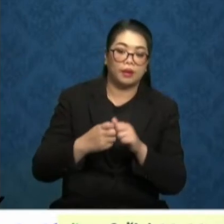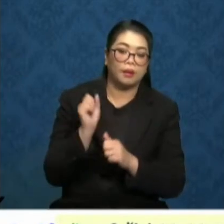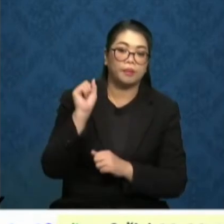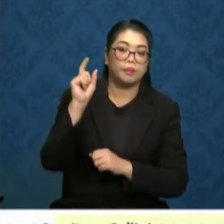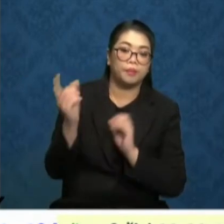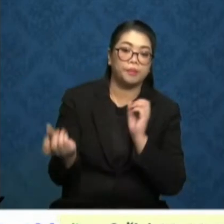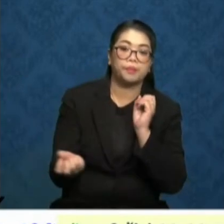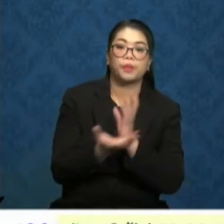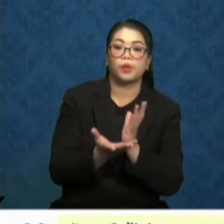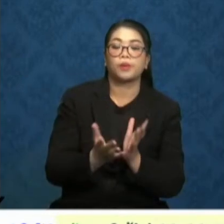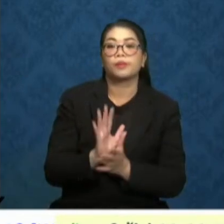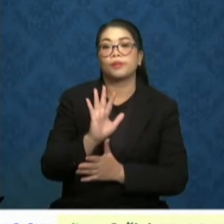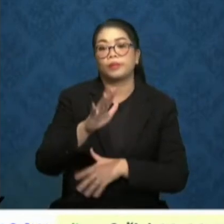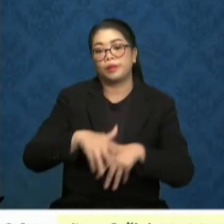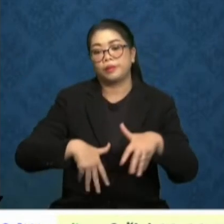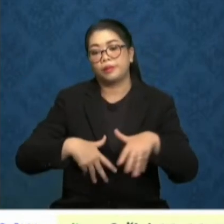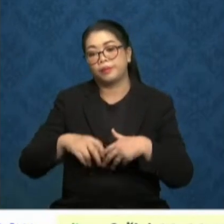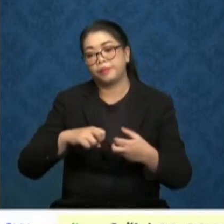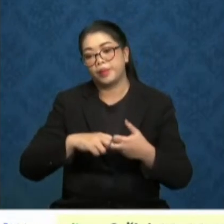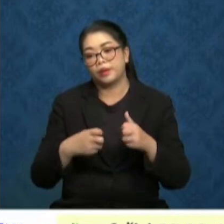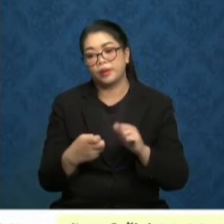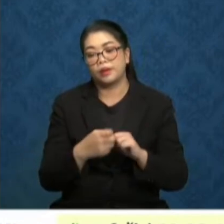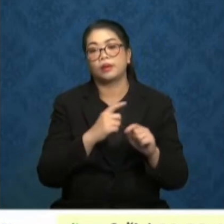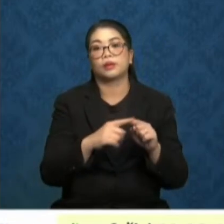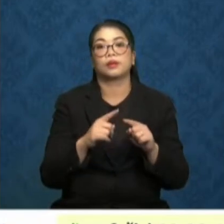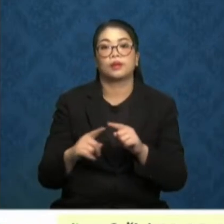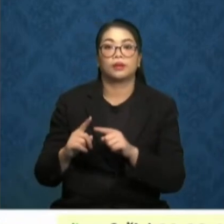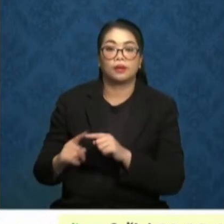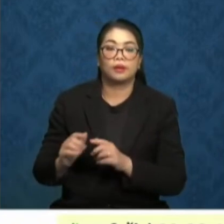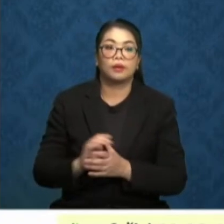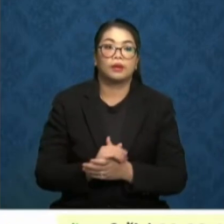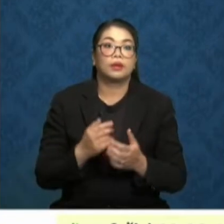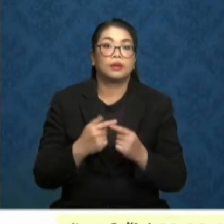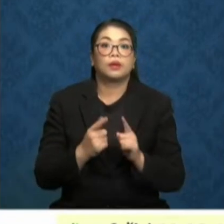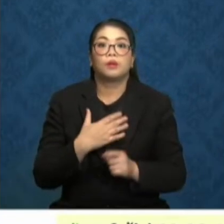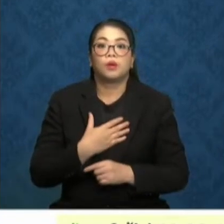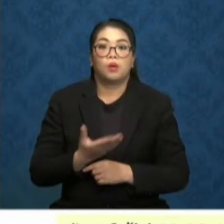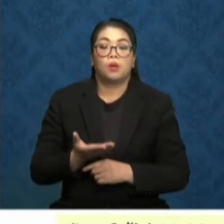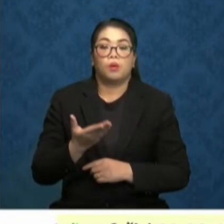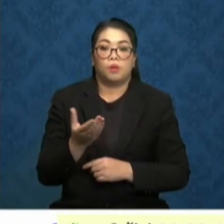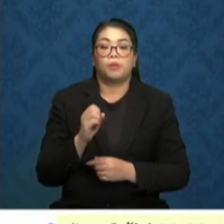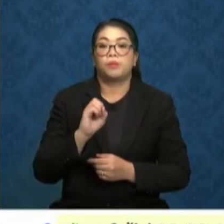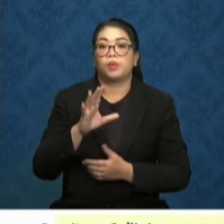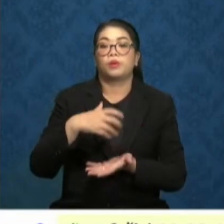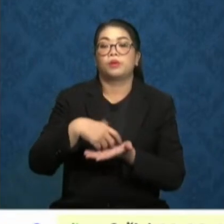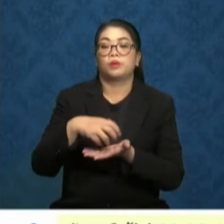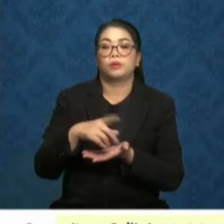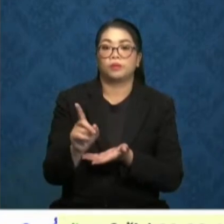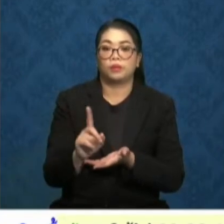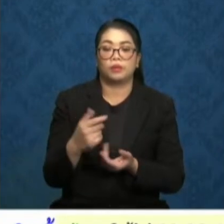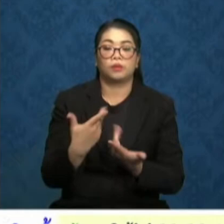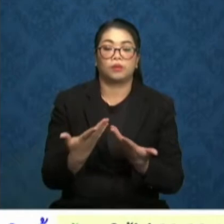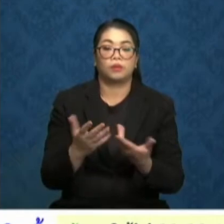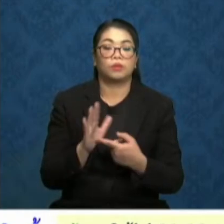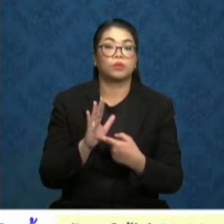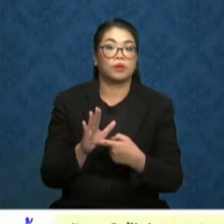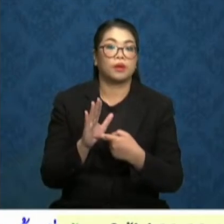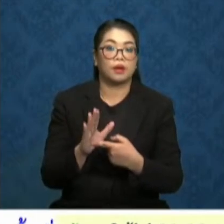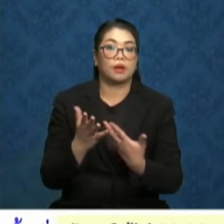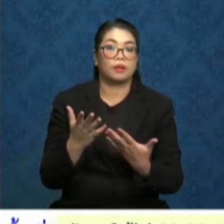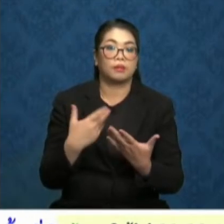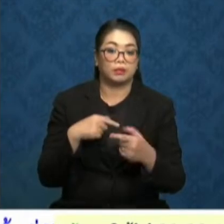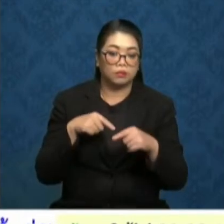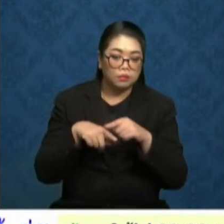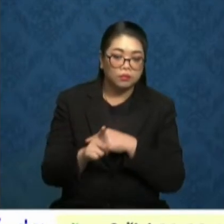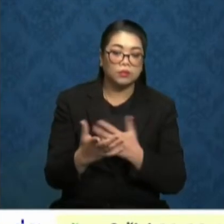เดดร้จิงๆให้กพน้ลดอนที่ไมมีพนที่ แต่ผมขอเรียนย้ำนะครับว่าจะต้องไม่ใช่เปกรณี ที่เป็นก